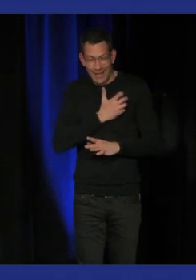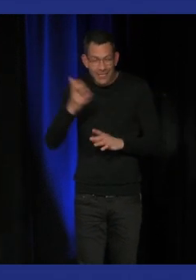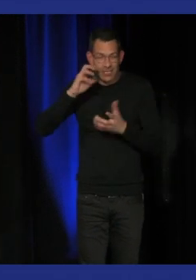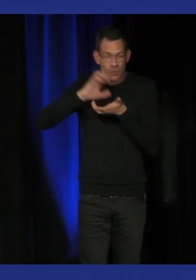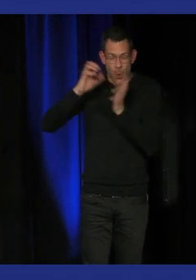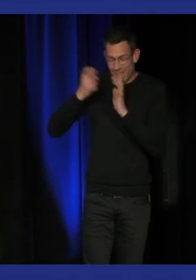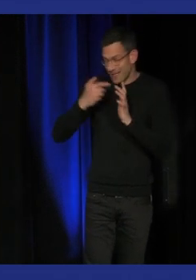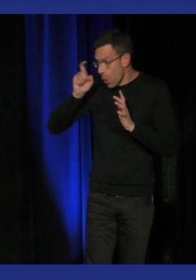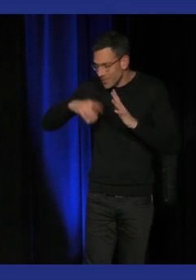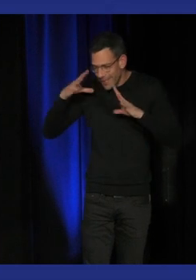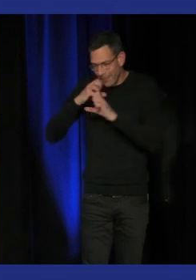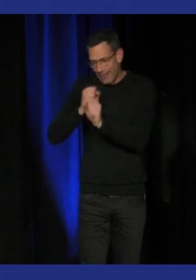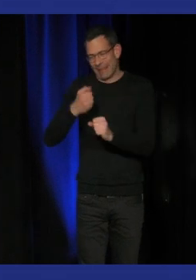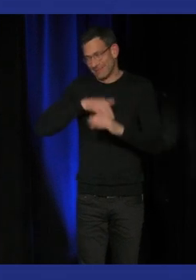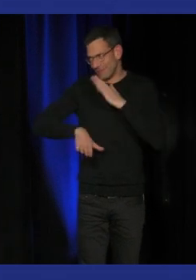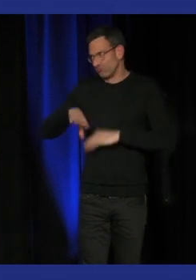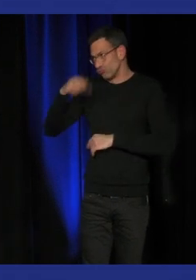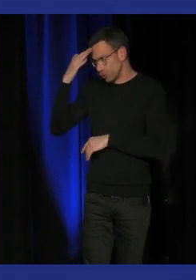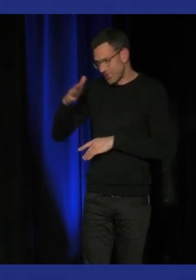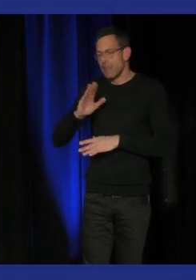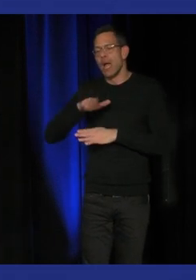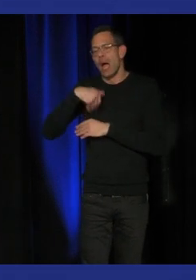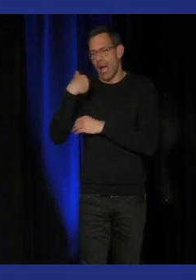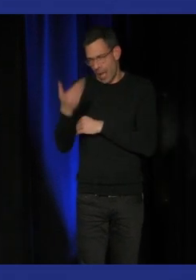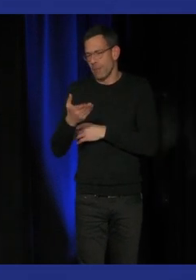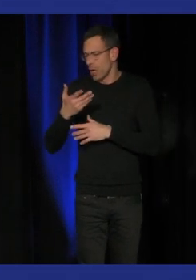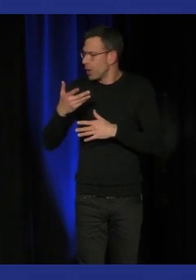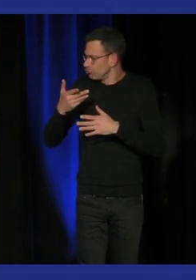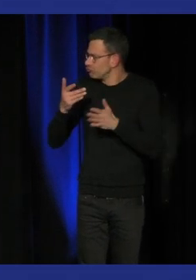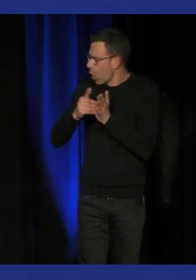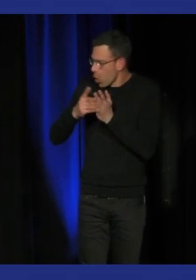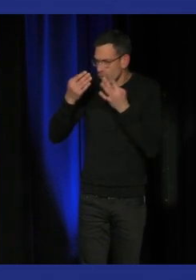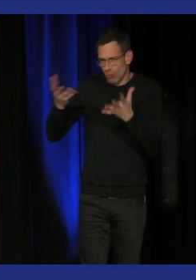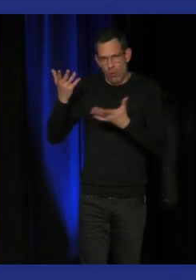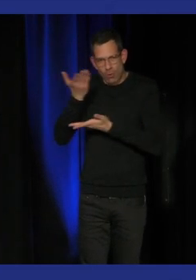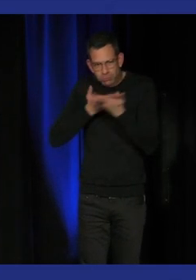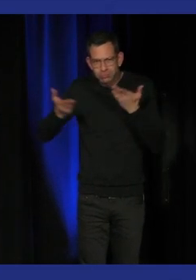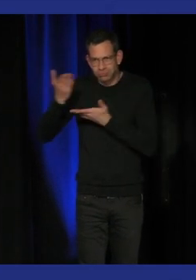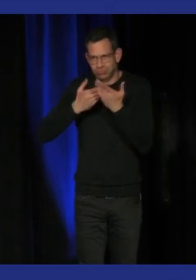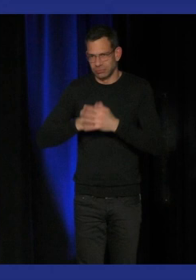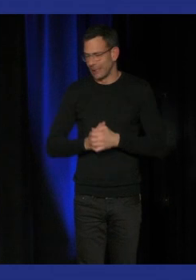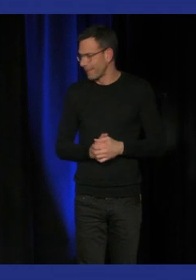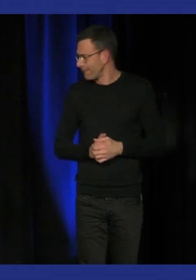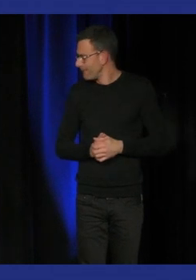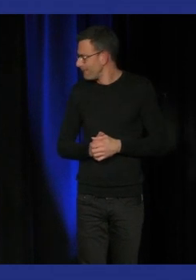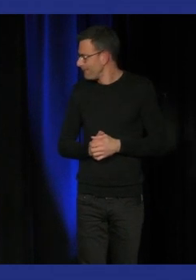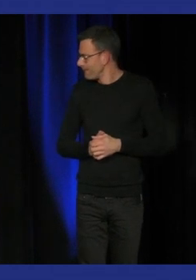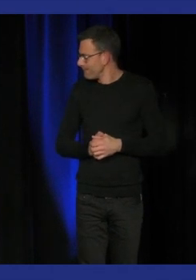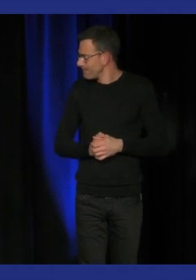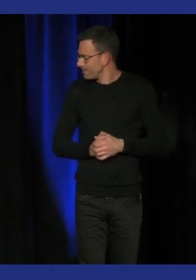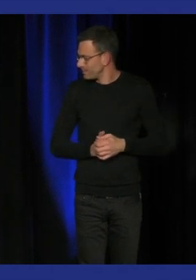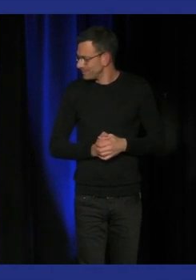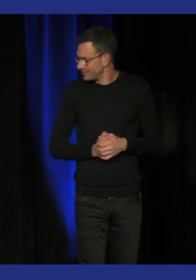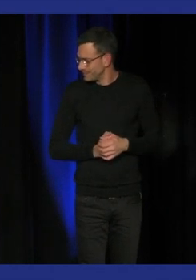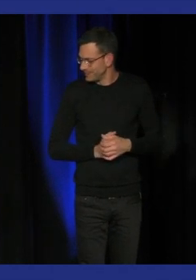travail, mais on prendra un petit temps de réflexion après, d'échange. Non, attends, il n'y a plus de...